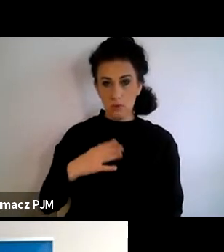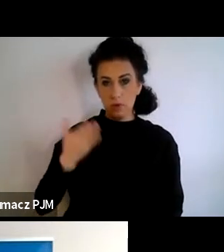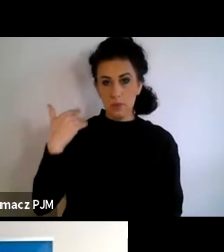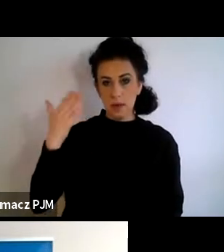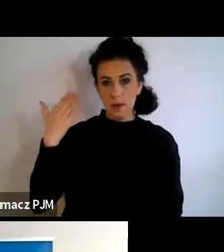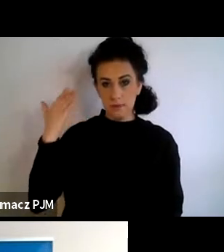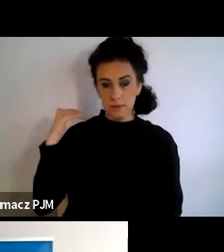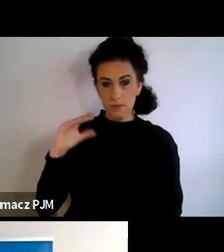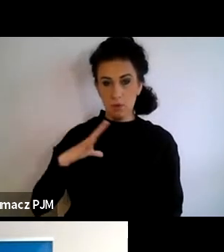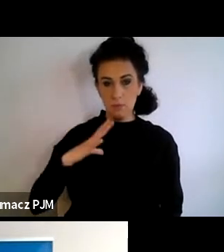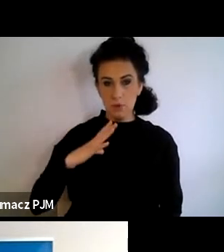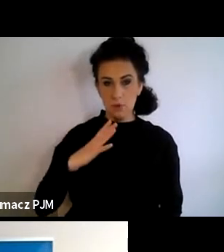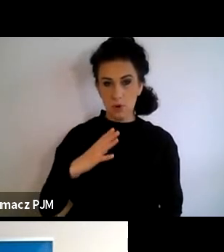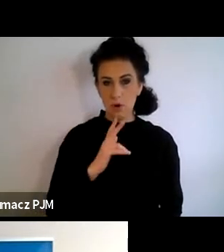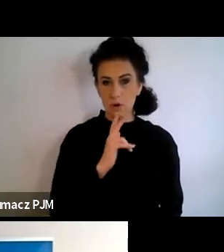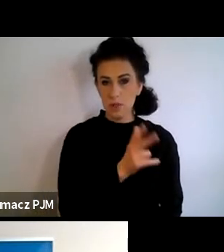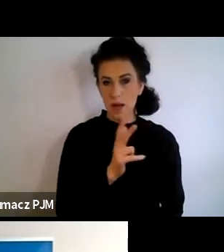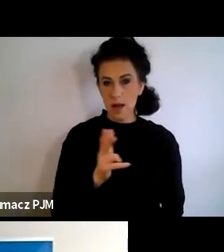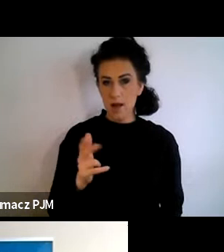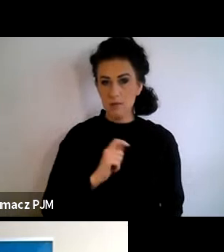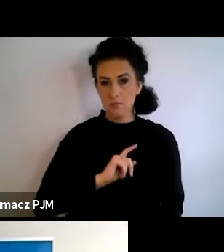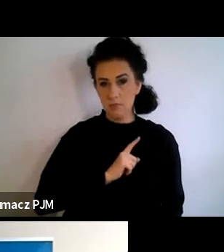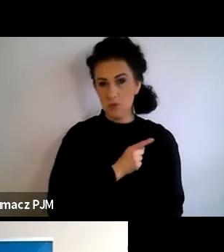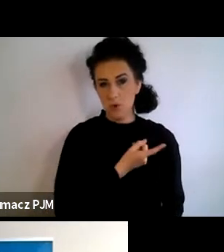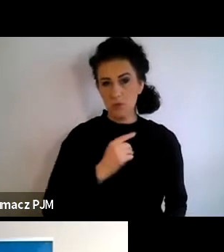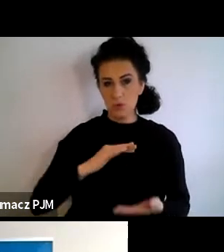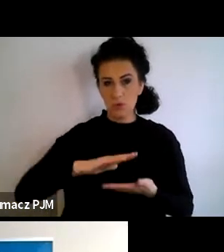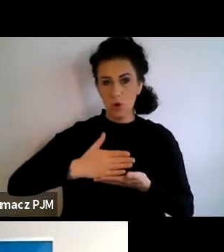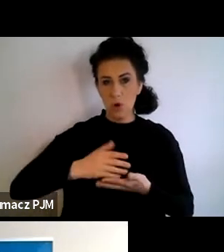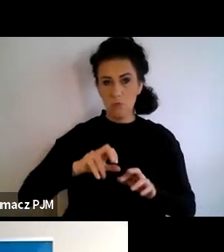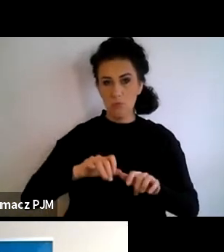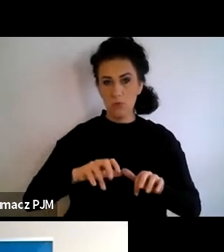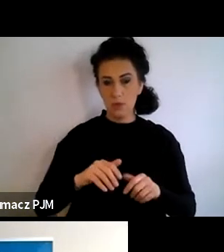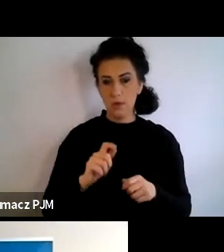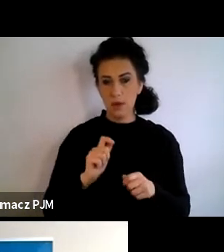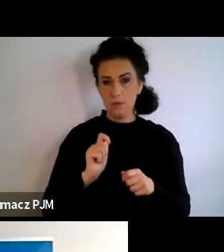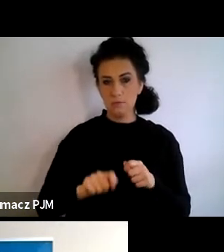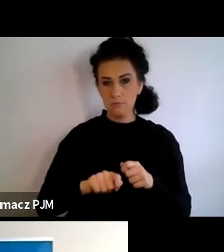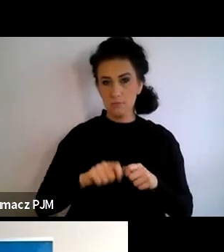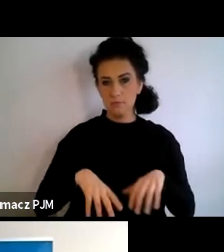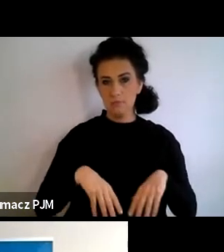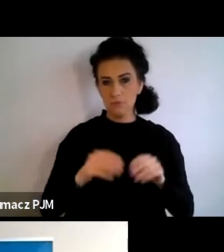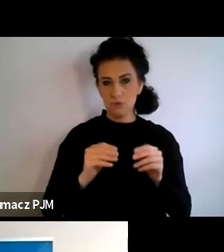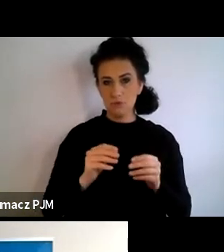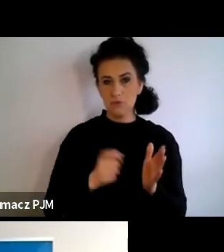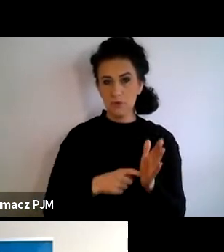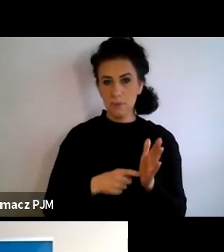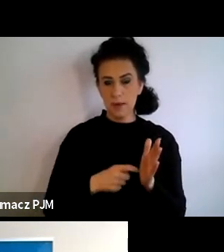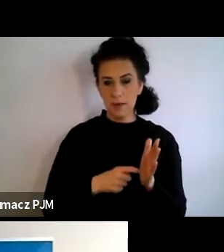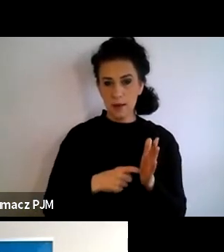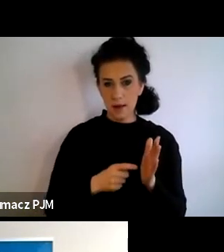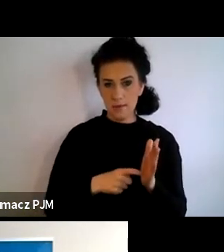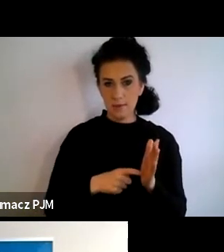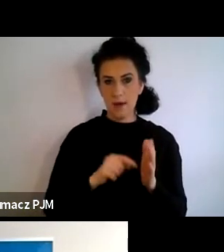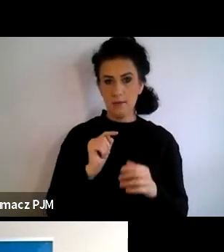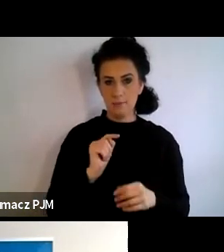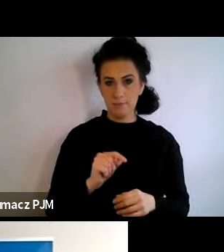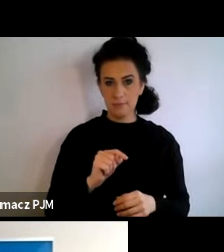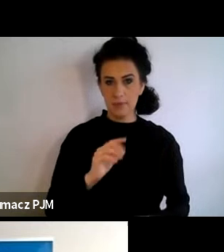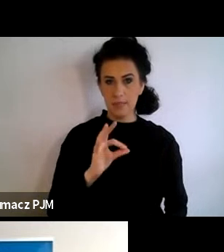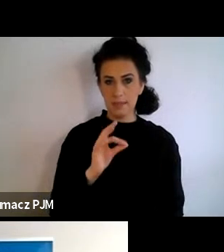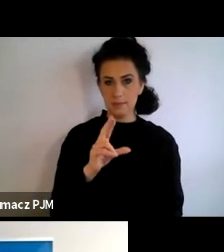bardzo, każdy z miłośników komputera to pierwsze co robił, sprawdzał wymagania sprzętowe.